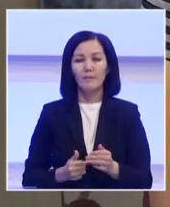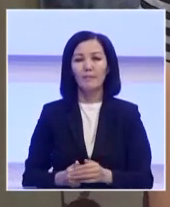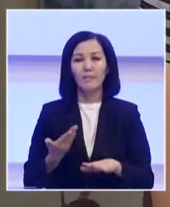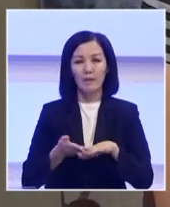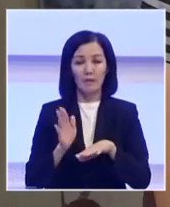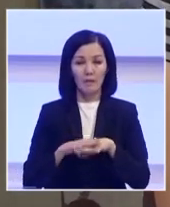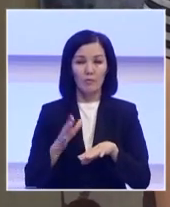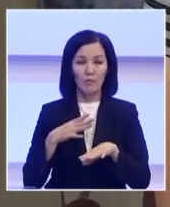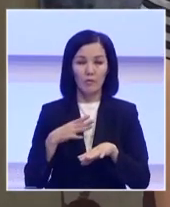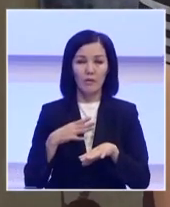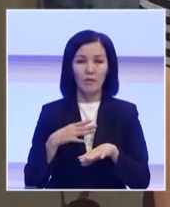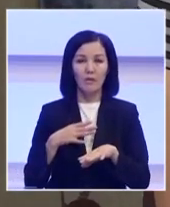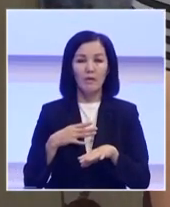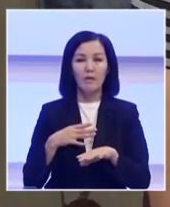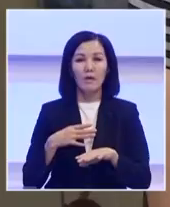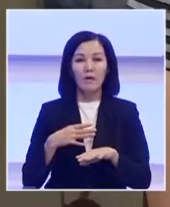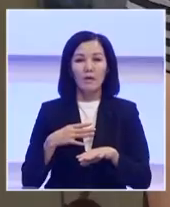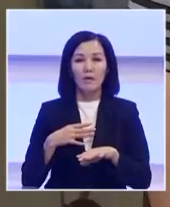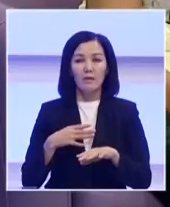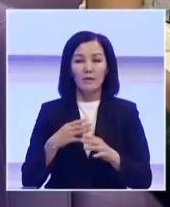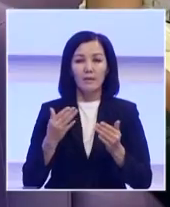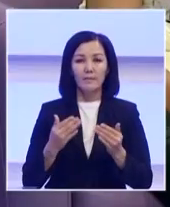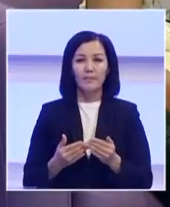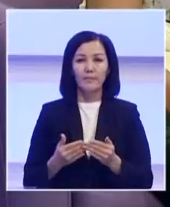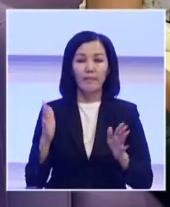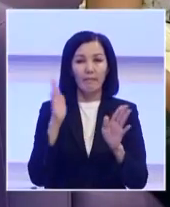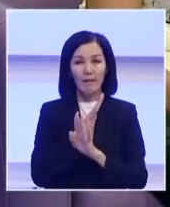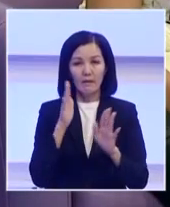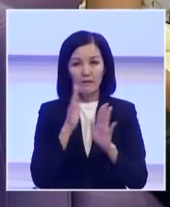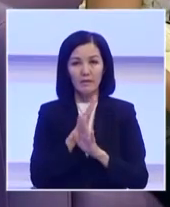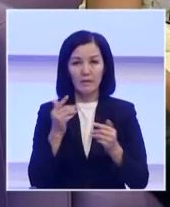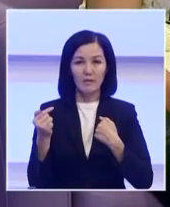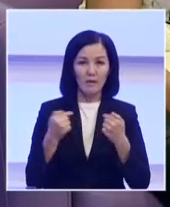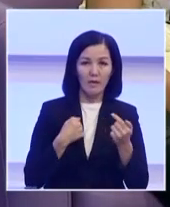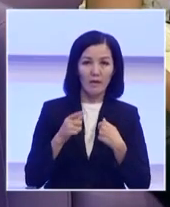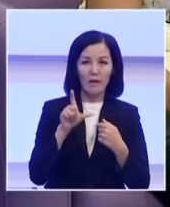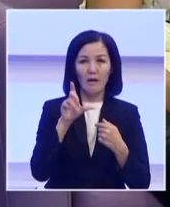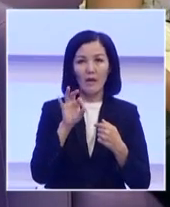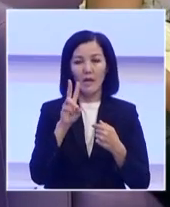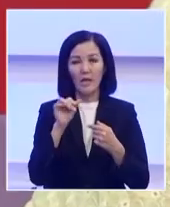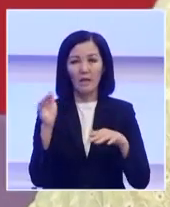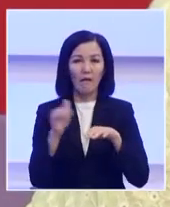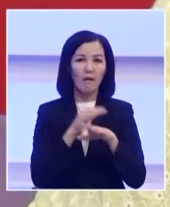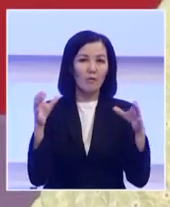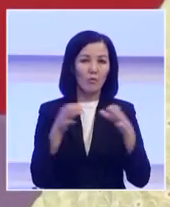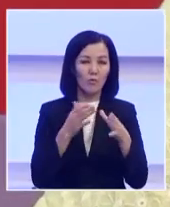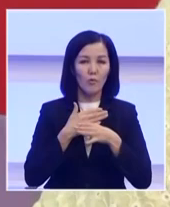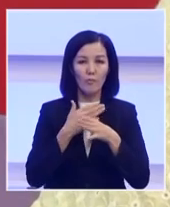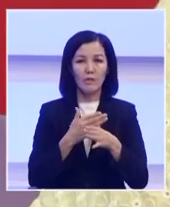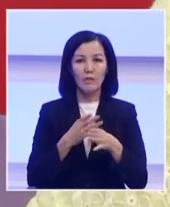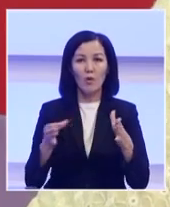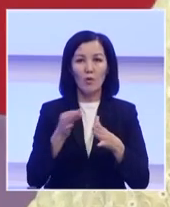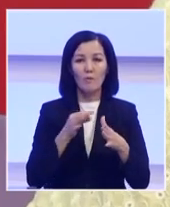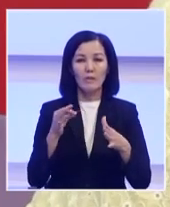квартираға. Сонымен осылай жүріп жатырмыз. Тағдырдың тәлкегін көрген отбасына Қарекет қайырымдық қоры көмектесті. Қордың